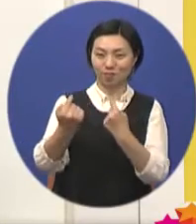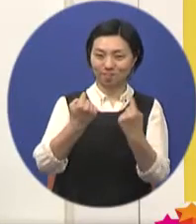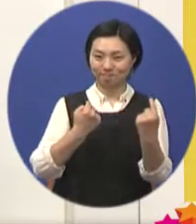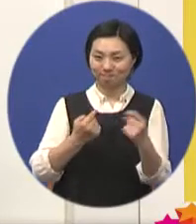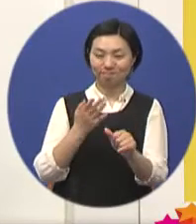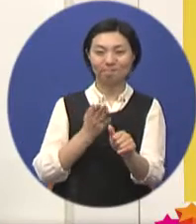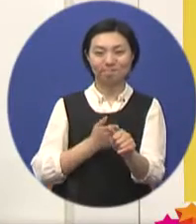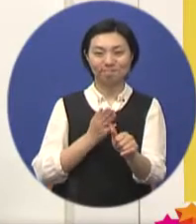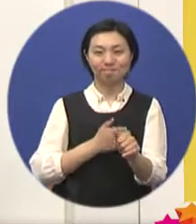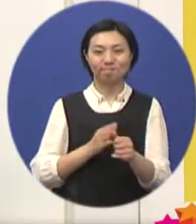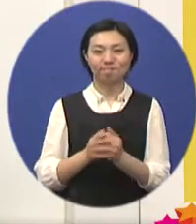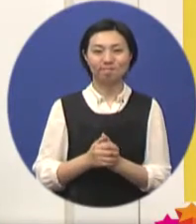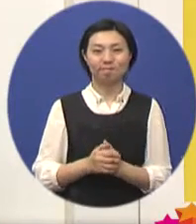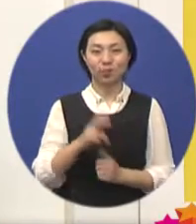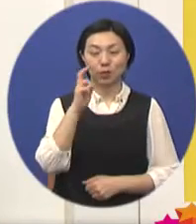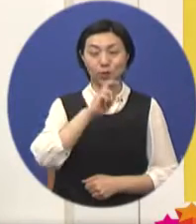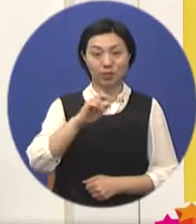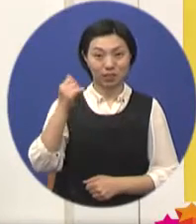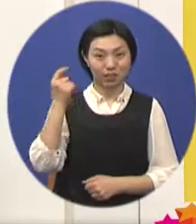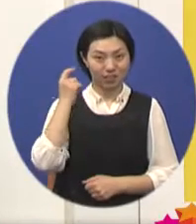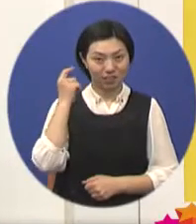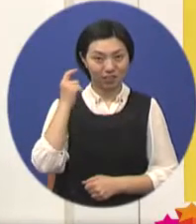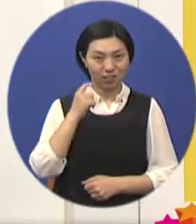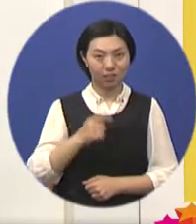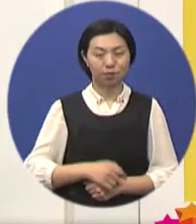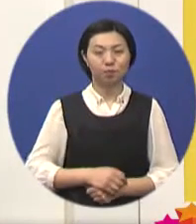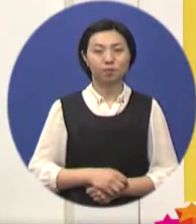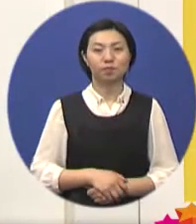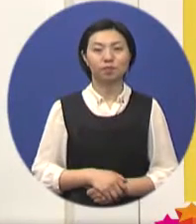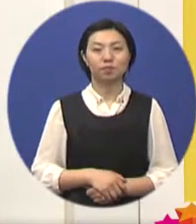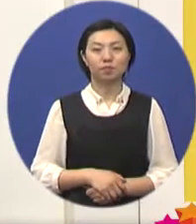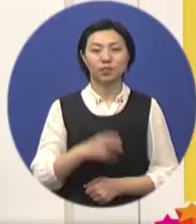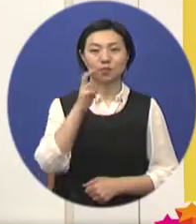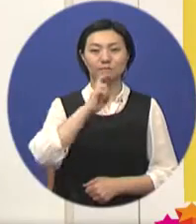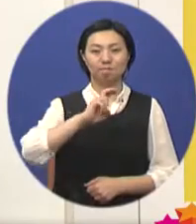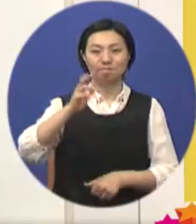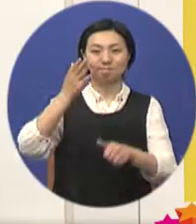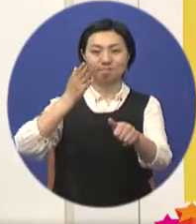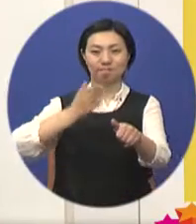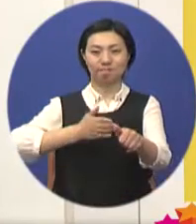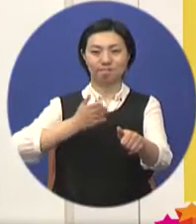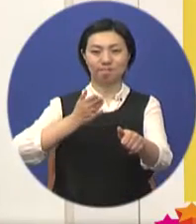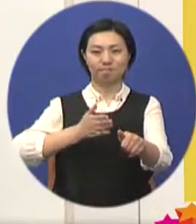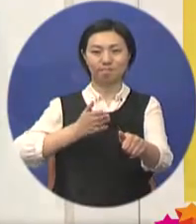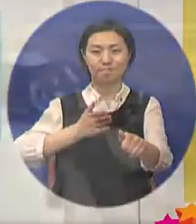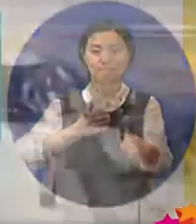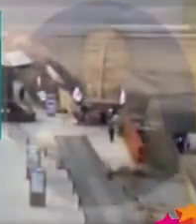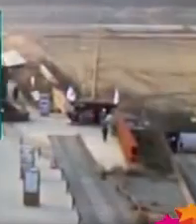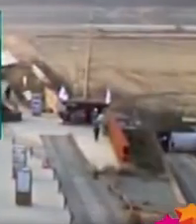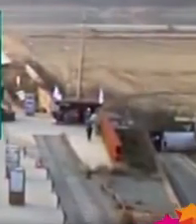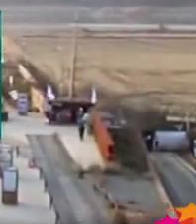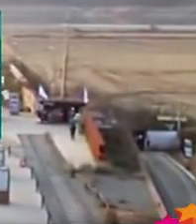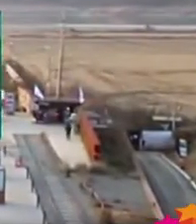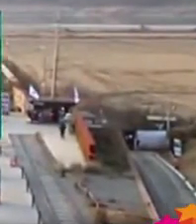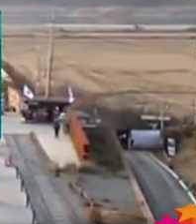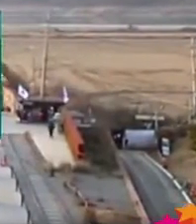자, 예. 노래 들어보죠. 네. 네. 여자의 일생입니다. 네. 음악 주세요.